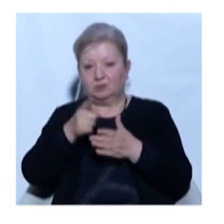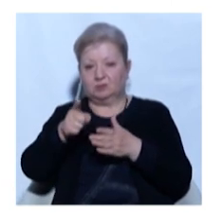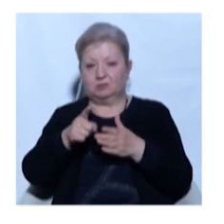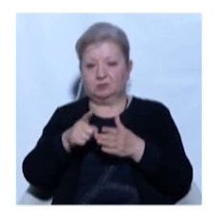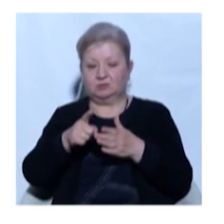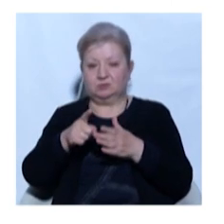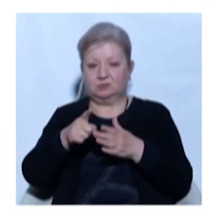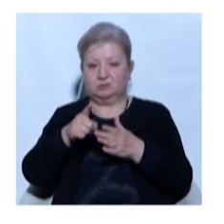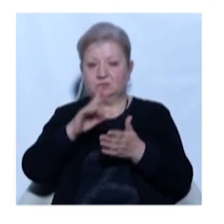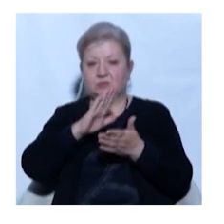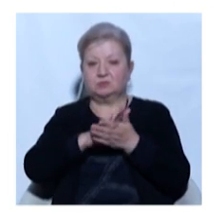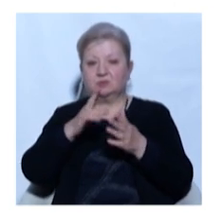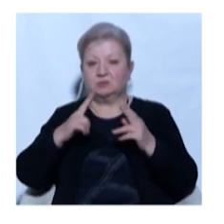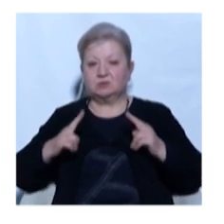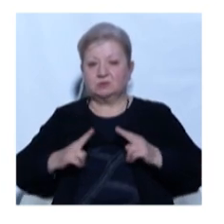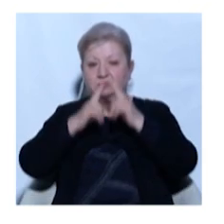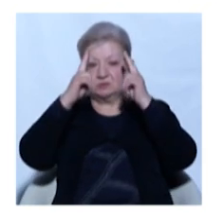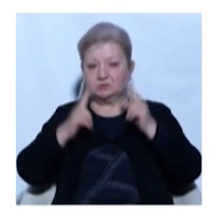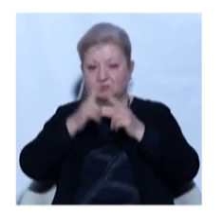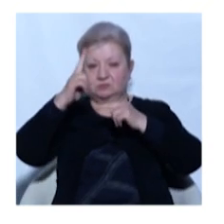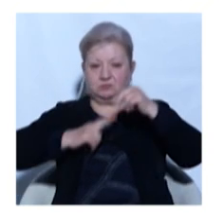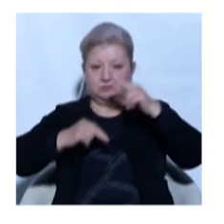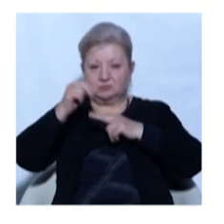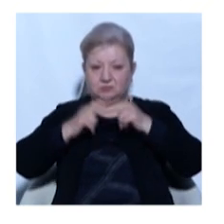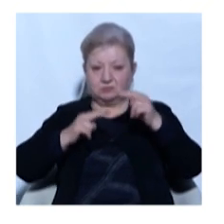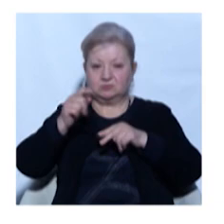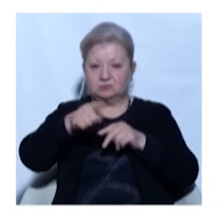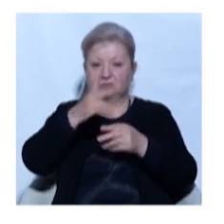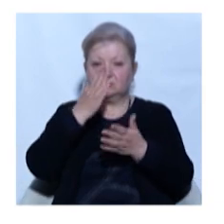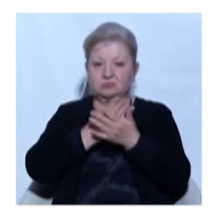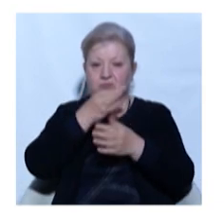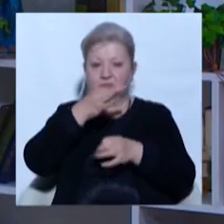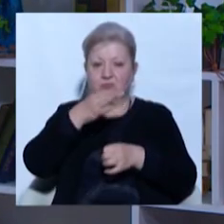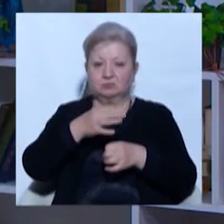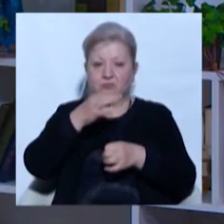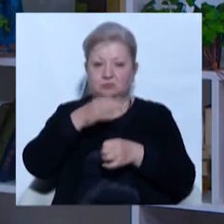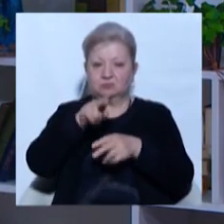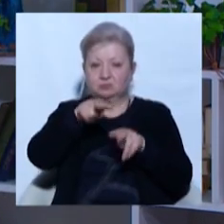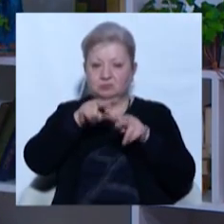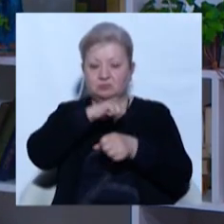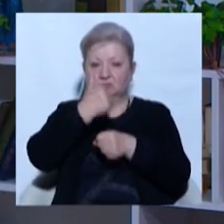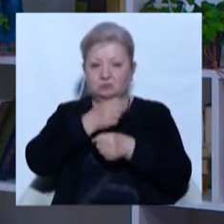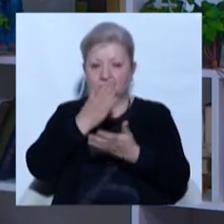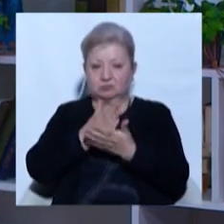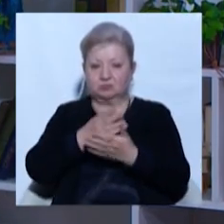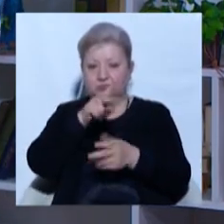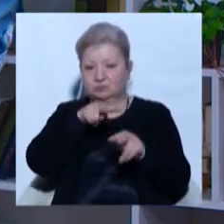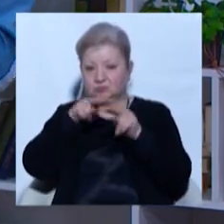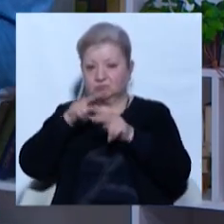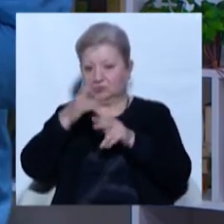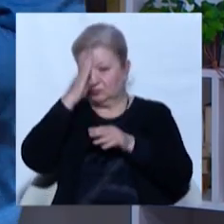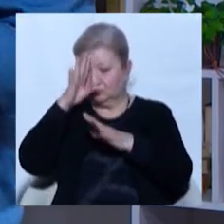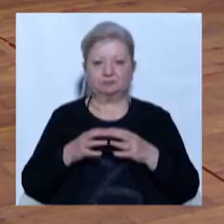საფორტიფიკაციო ციხესიმაგრეებს აგებს, რომელთა ფუნქცია უპირველეს ყოვლისა მტრის მოგერიება და ქვეყნის